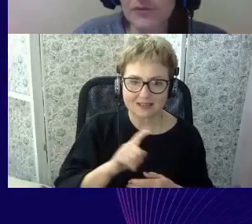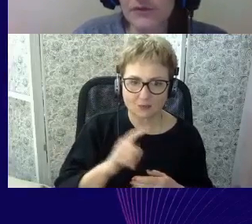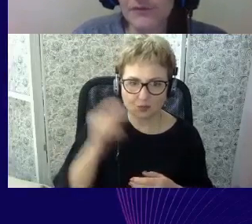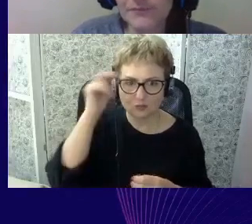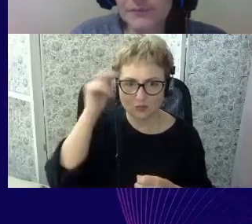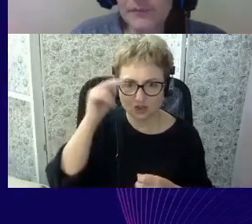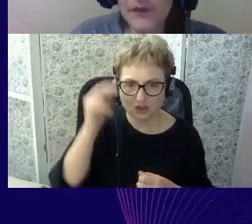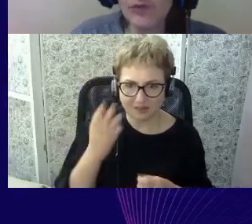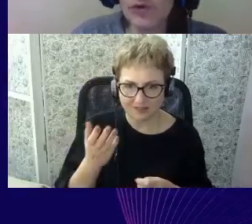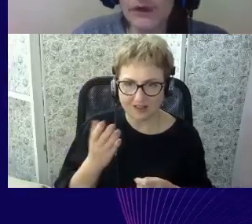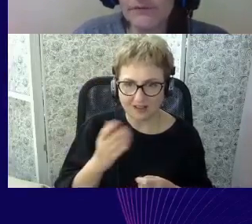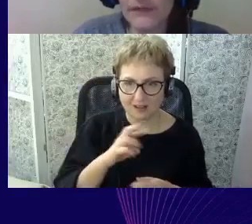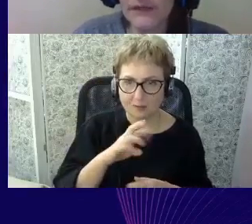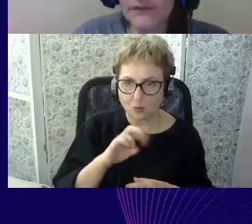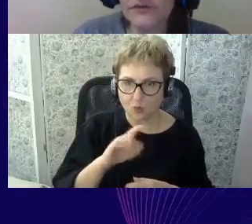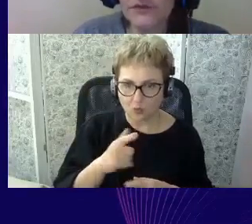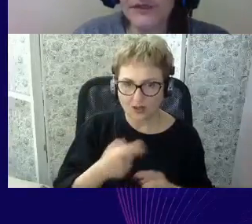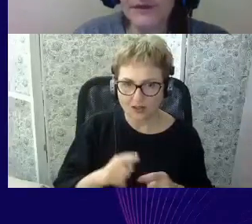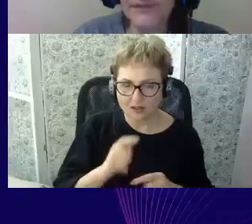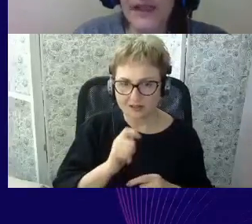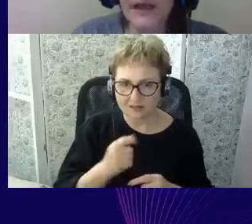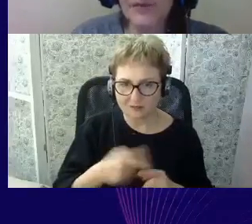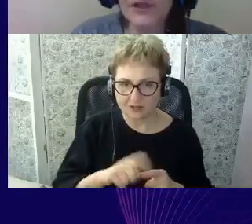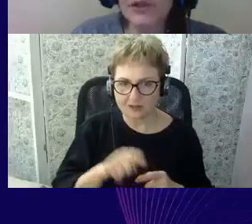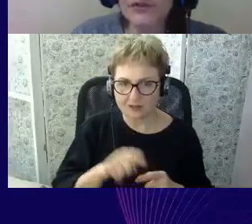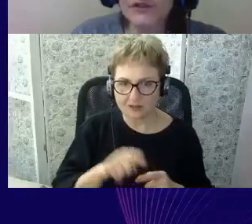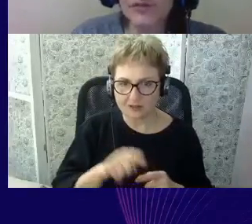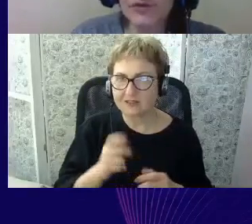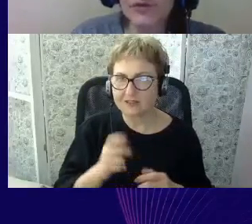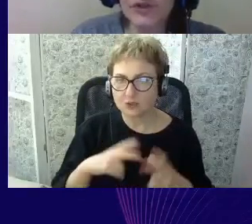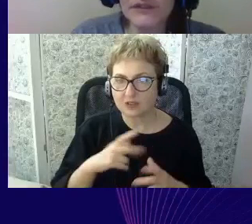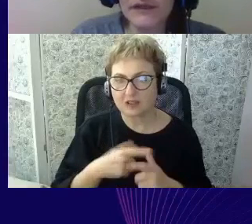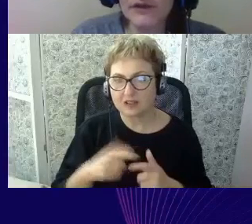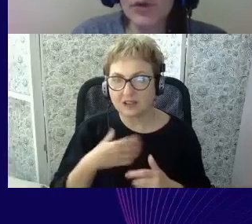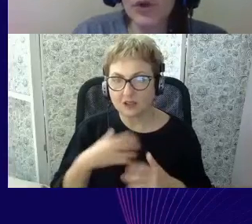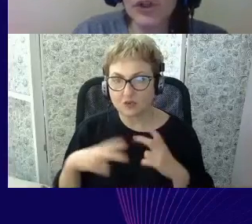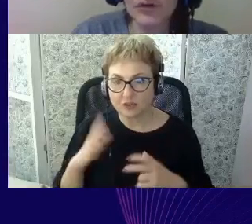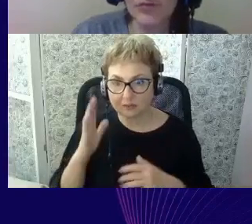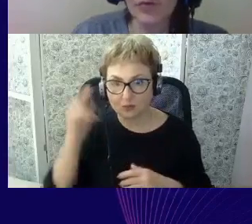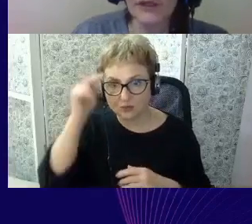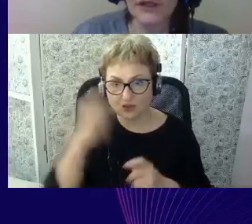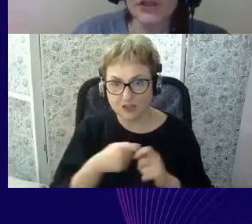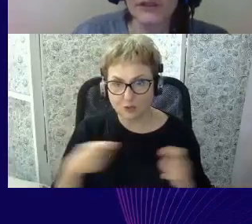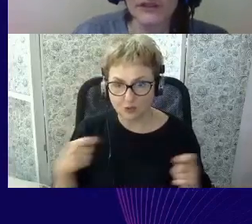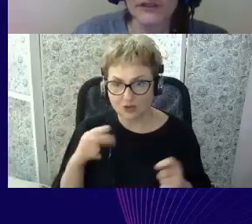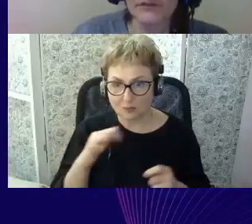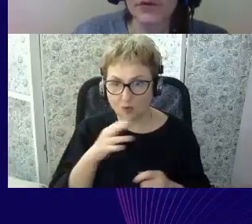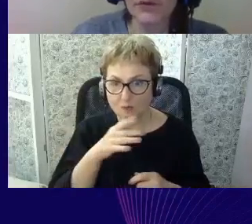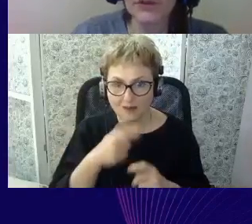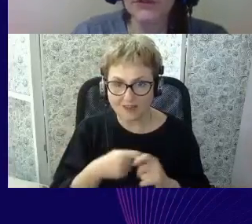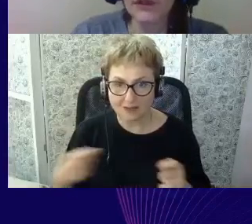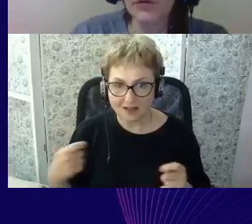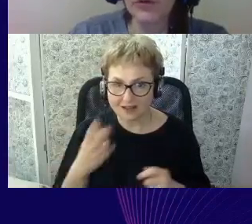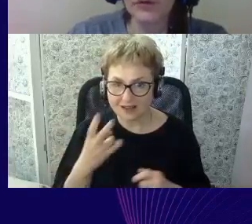соответственно, учебного модуля данного студента, либо наш студент будет учиться дольше по продолжительности.